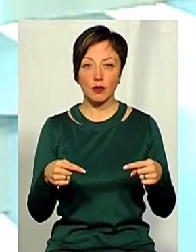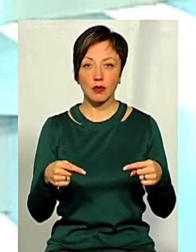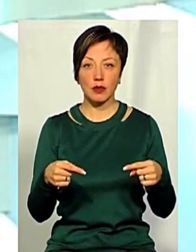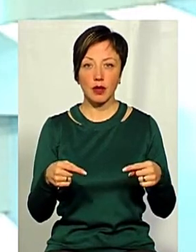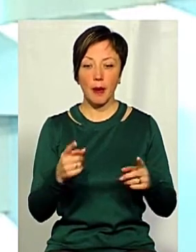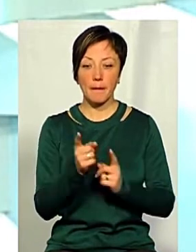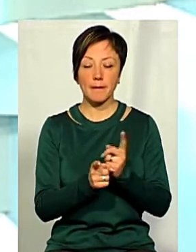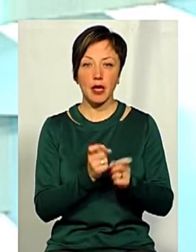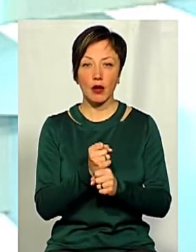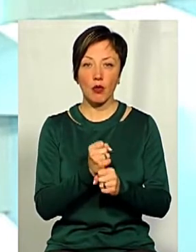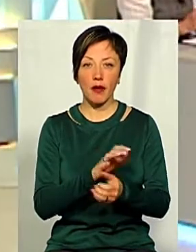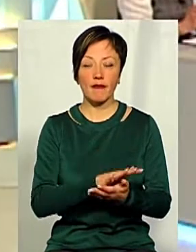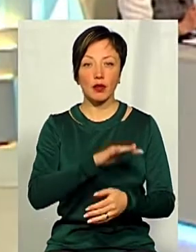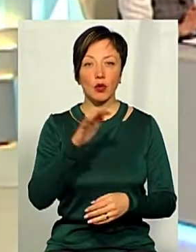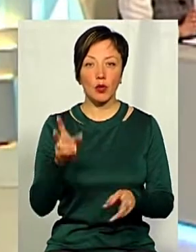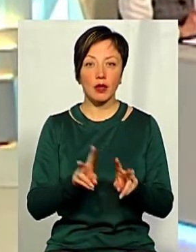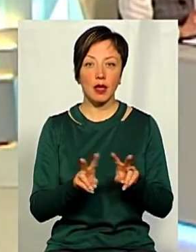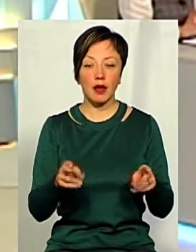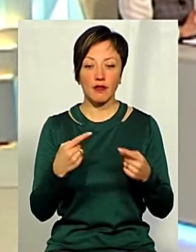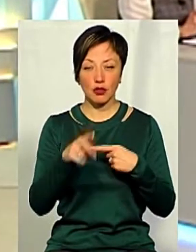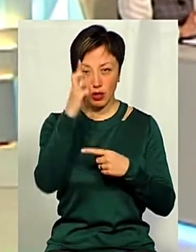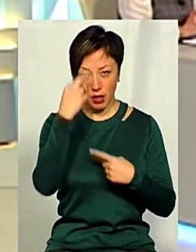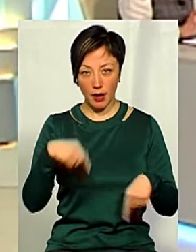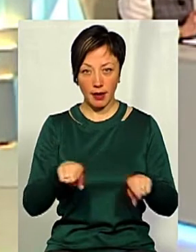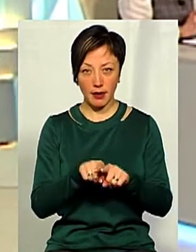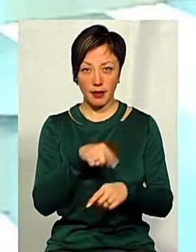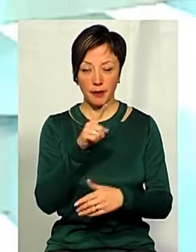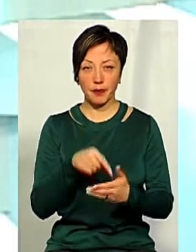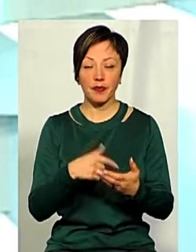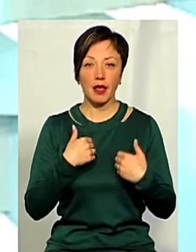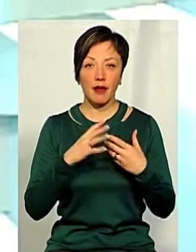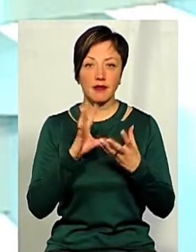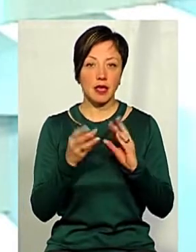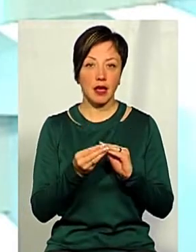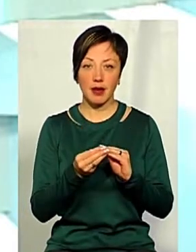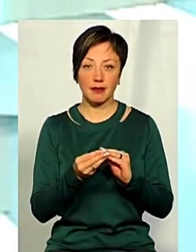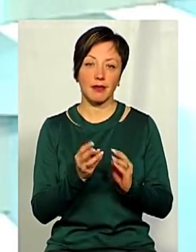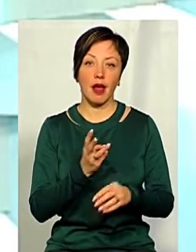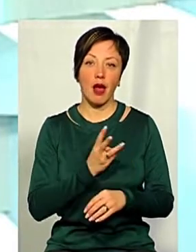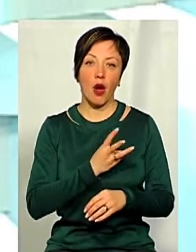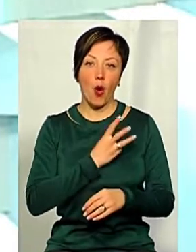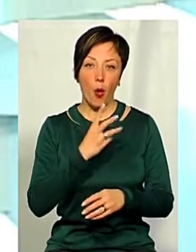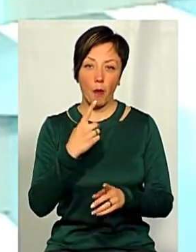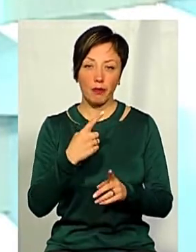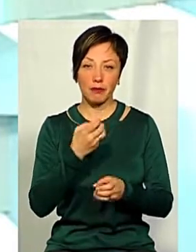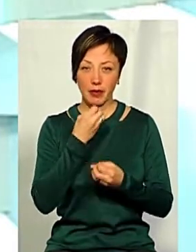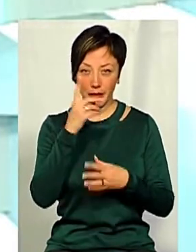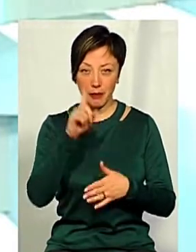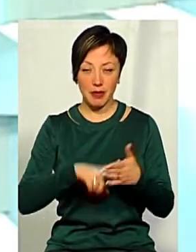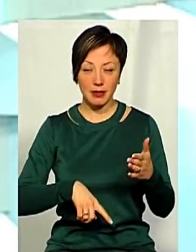організованої переробки відходів, як в інших країнах? Я взагалі оптиміст. Ну і враховуючи те,